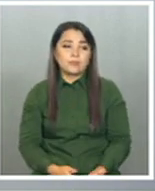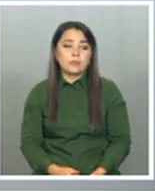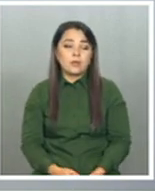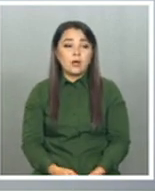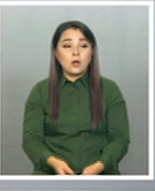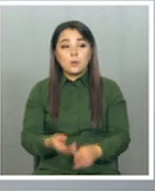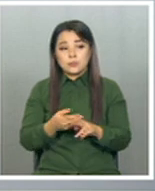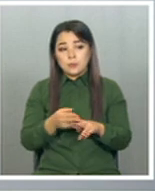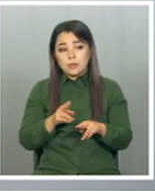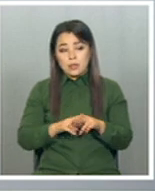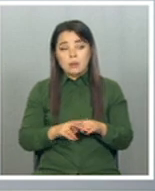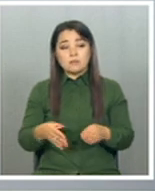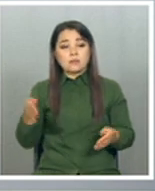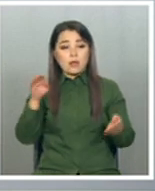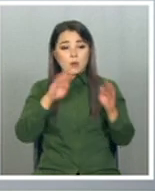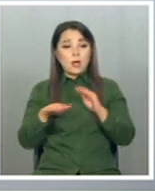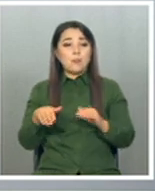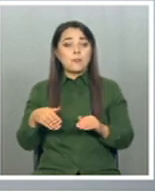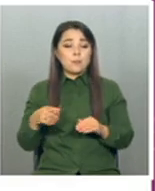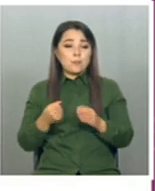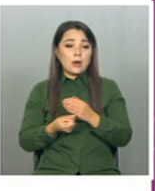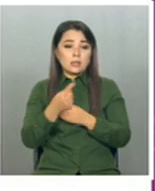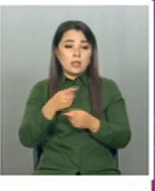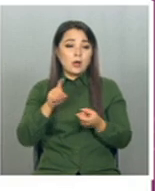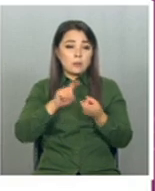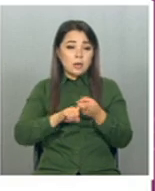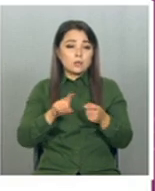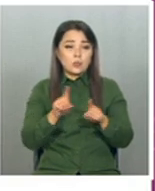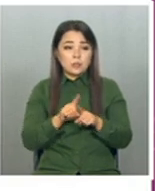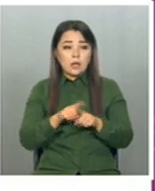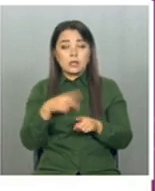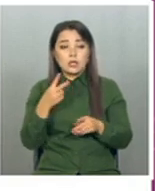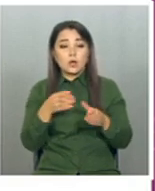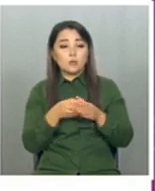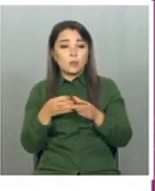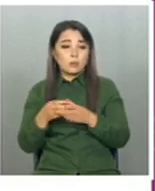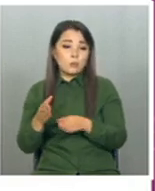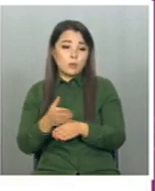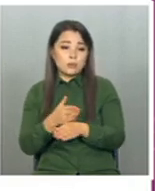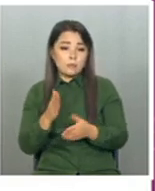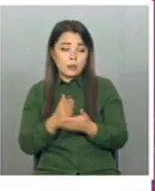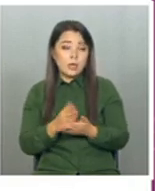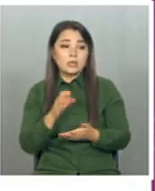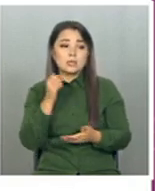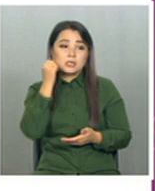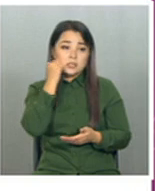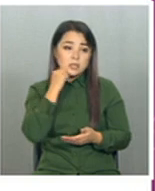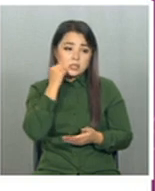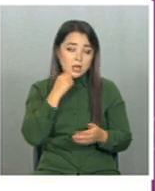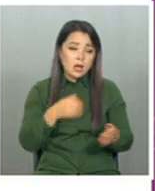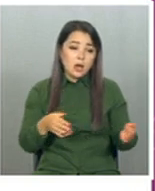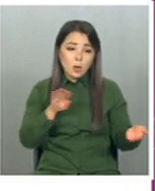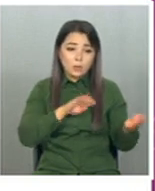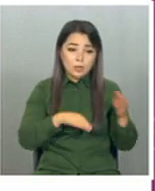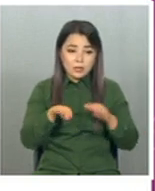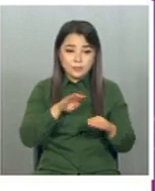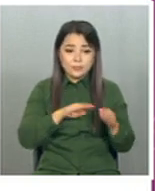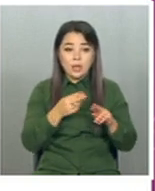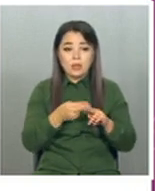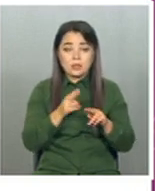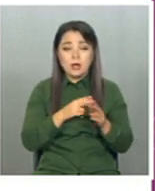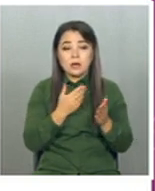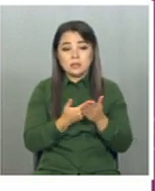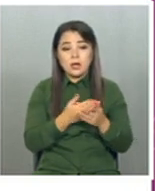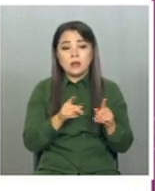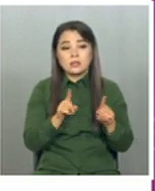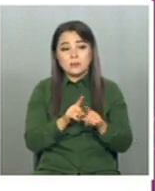Сонымен қатар таулар пайда болуына байланысты да екі топқа бөлінеді. Ескі таулар, оларға мысал ретінде